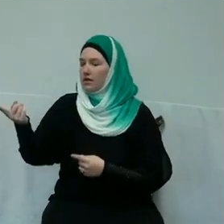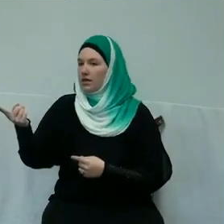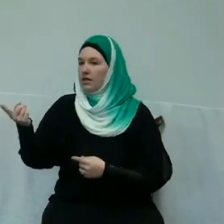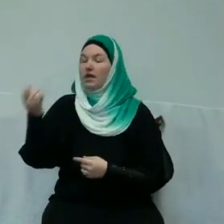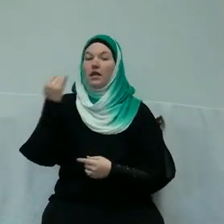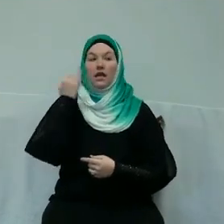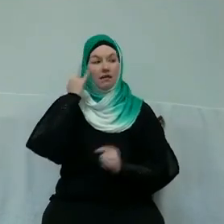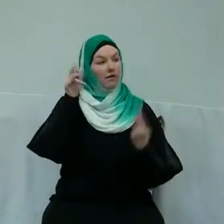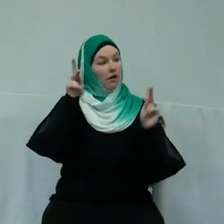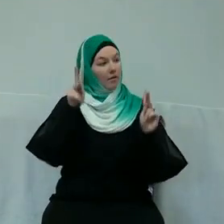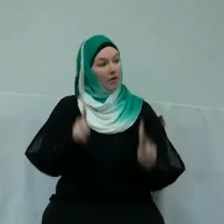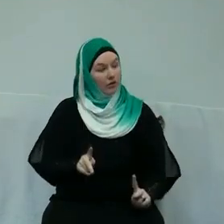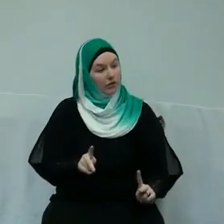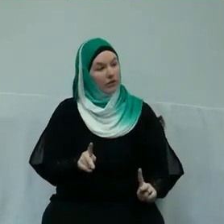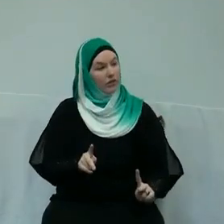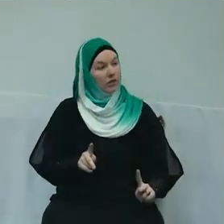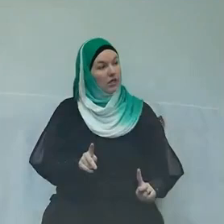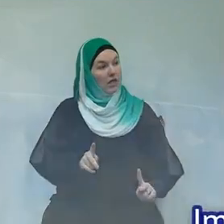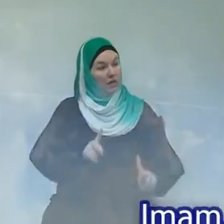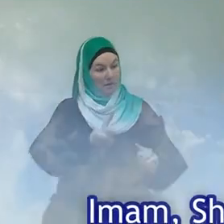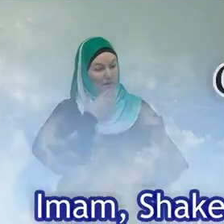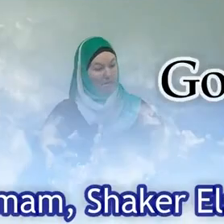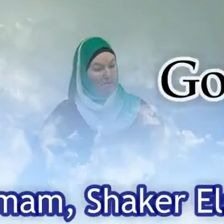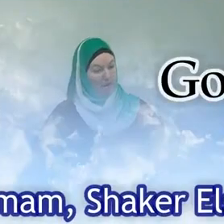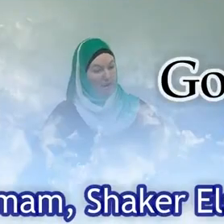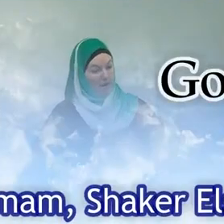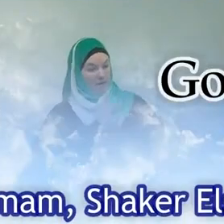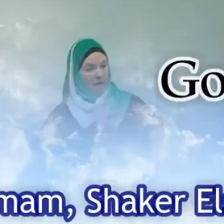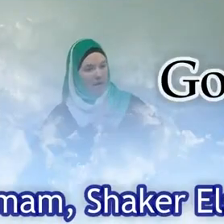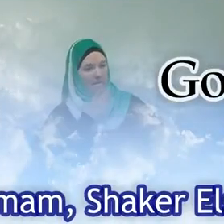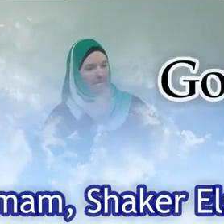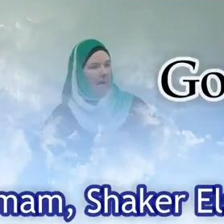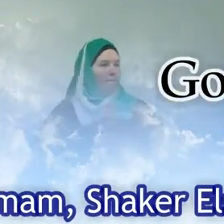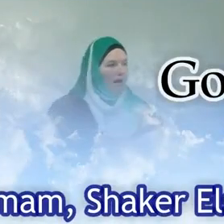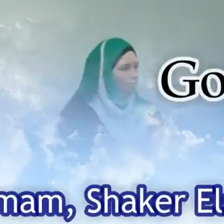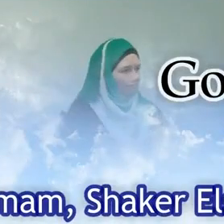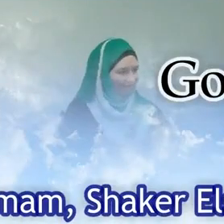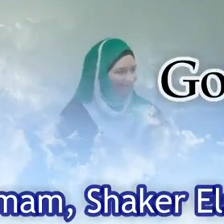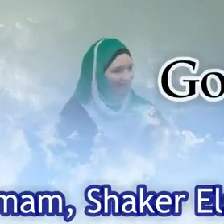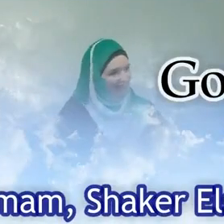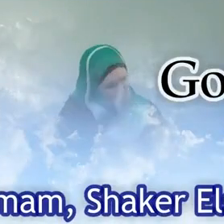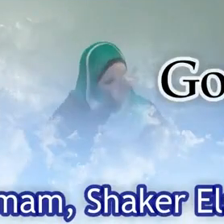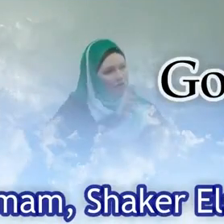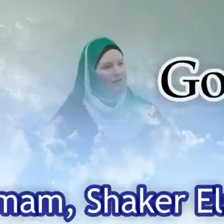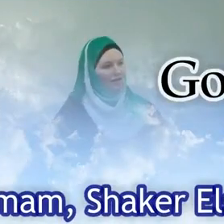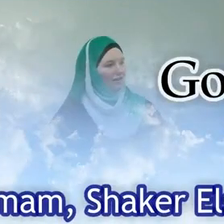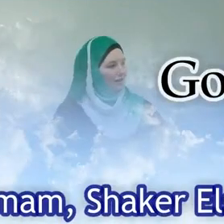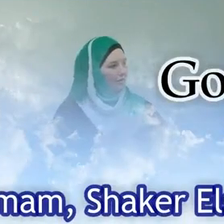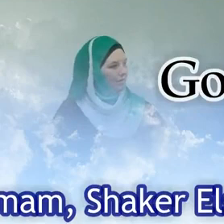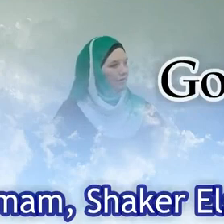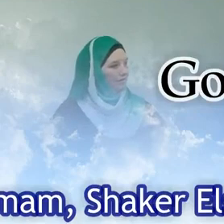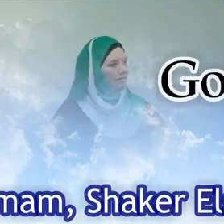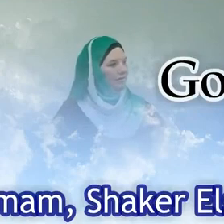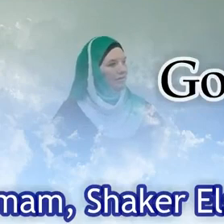وإن أساءوا أسأت. And if they do bad, I will do bad. ولكن وطدوا